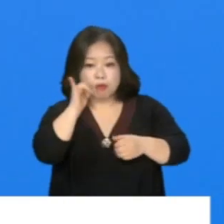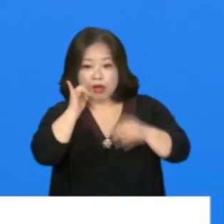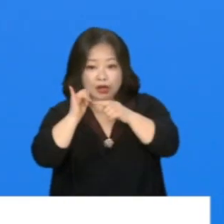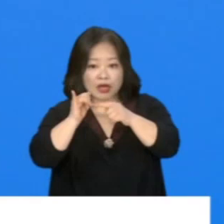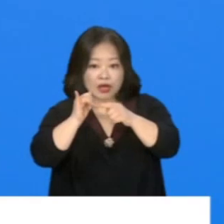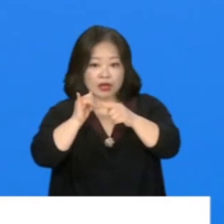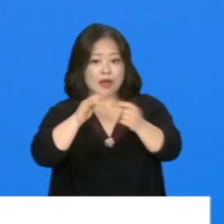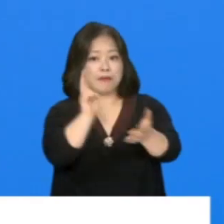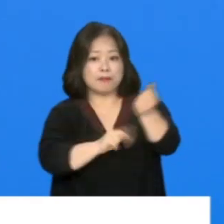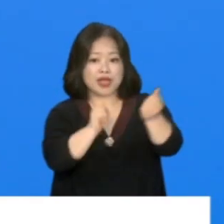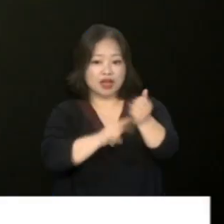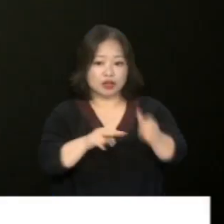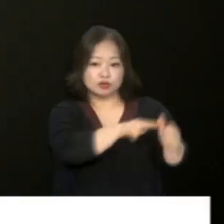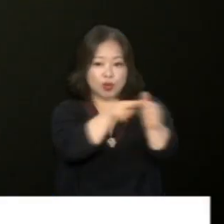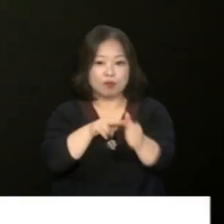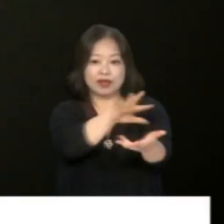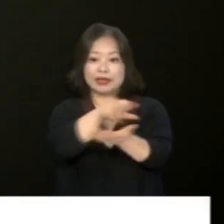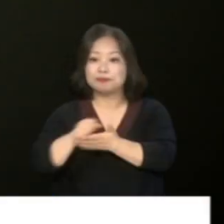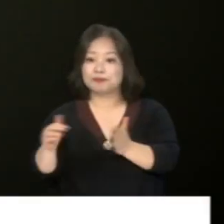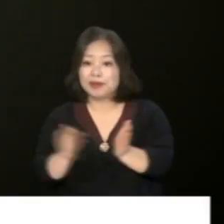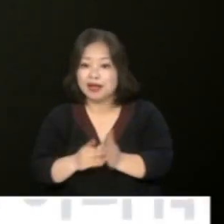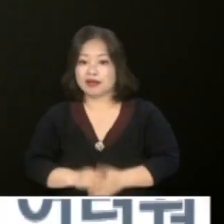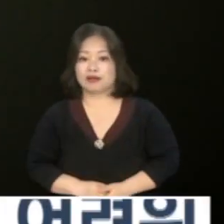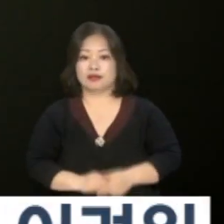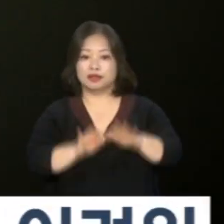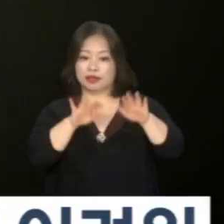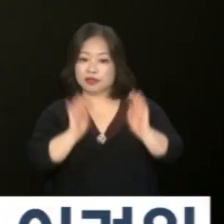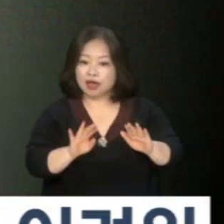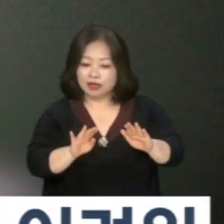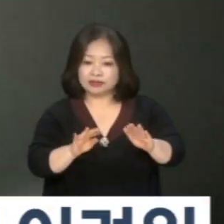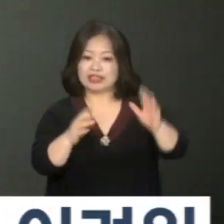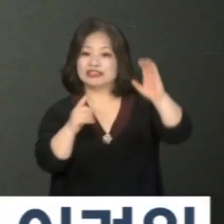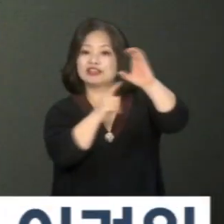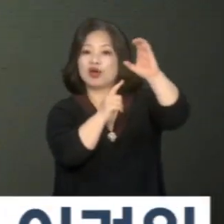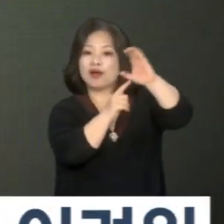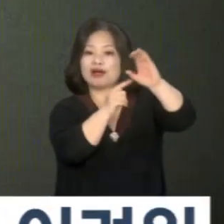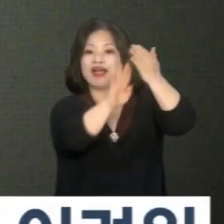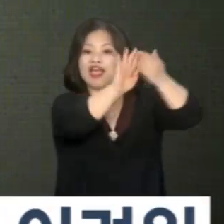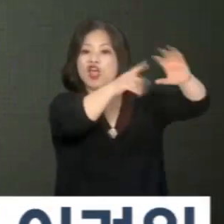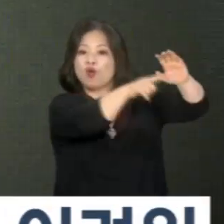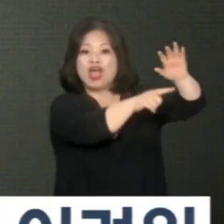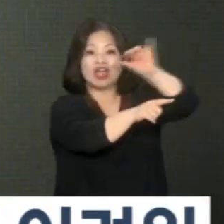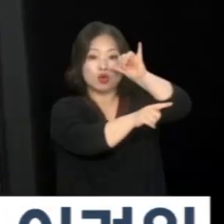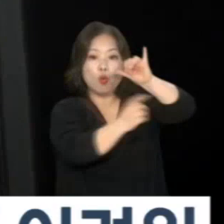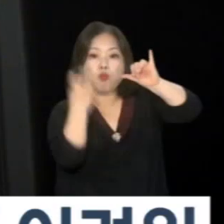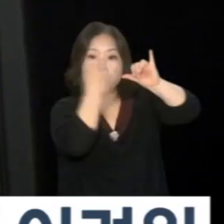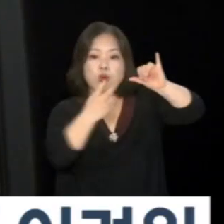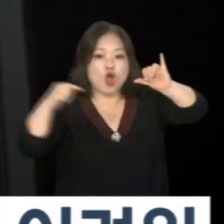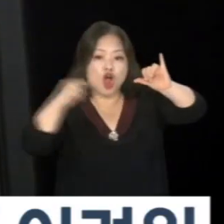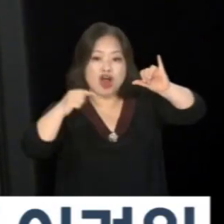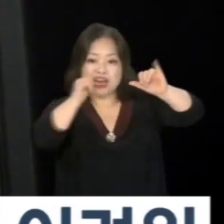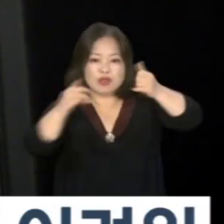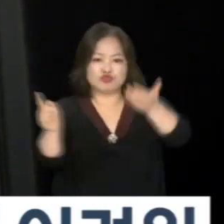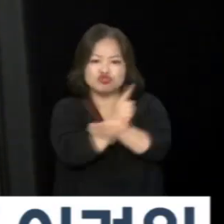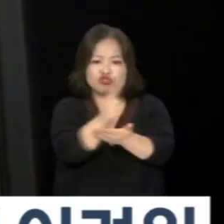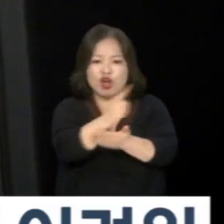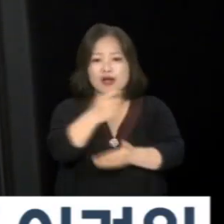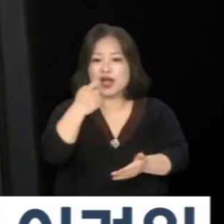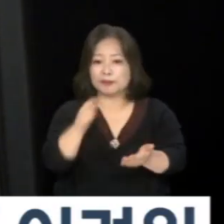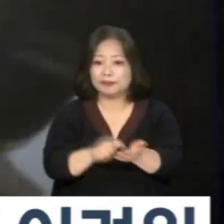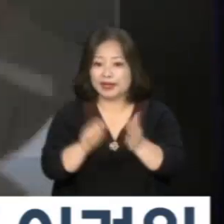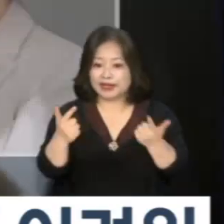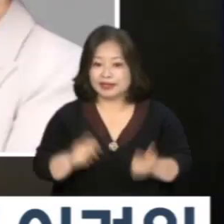판매되고 있다는 체포를 입수했습니다 텔레그램 메신저는 서버가 해외에 있고 보안이 철저해 추적이 쉽지 않습니다